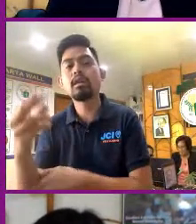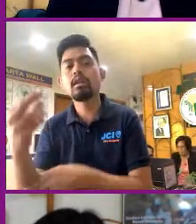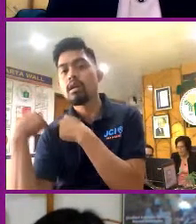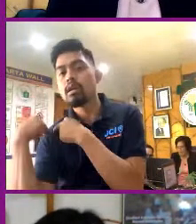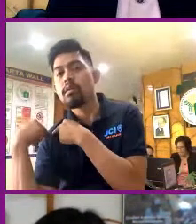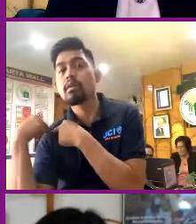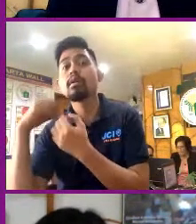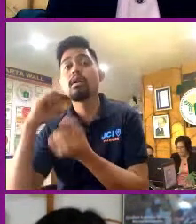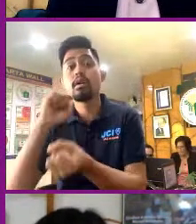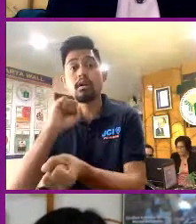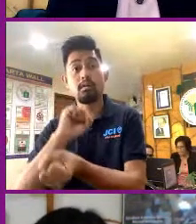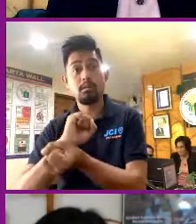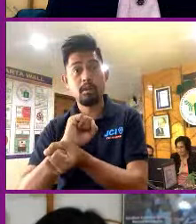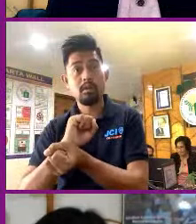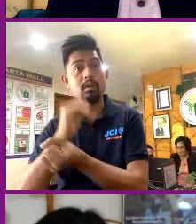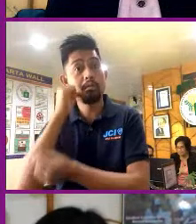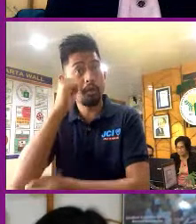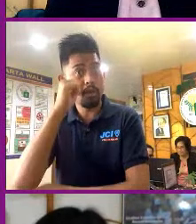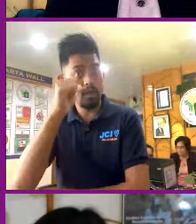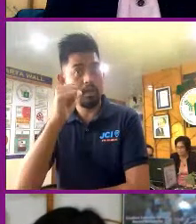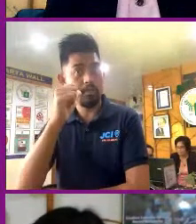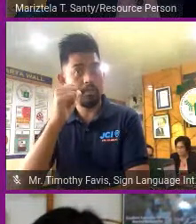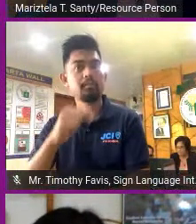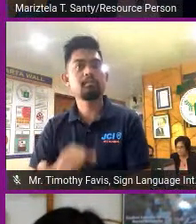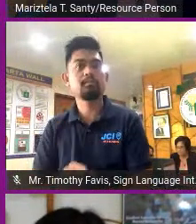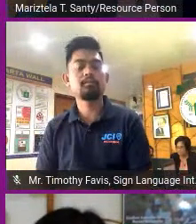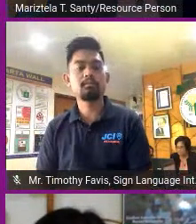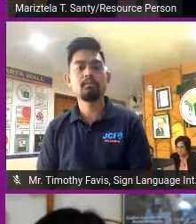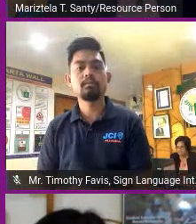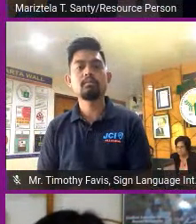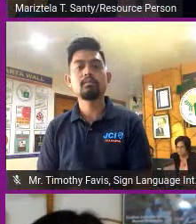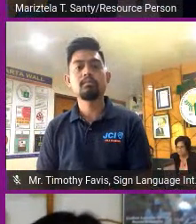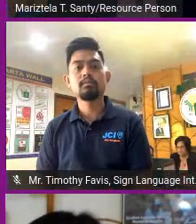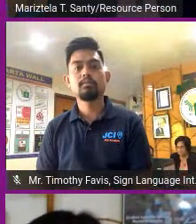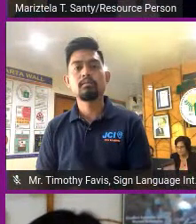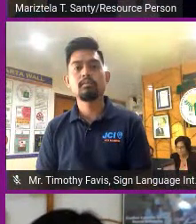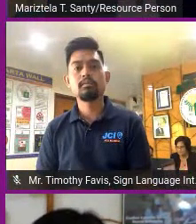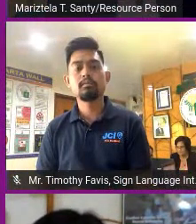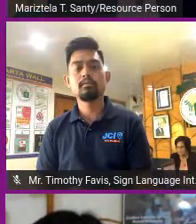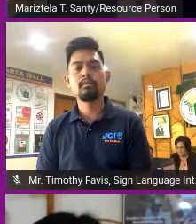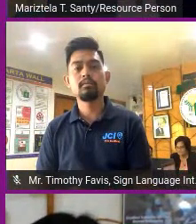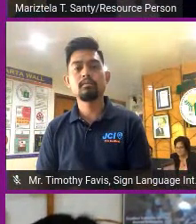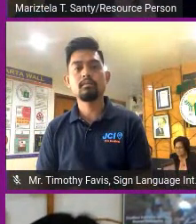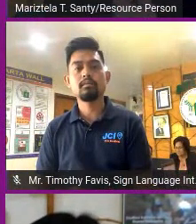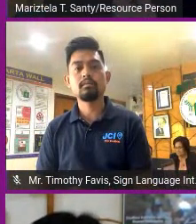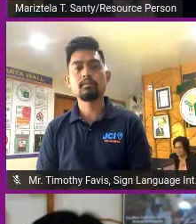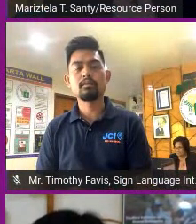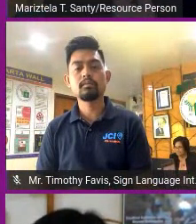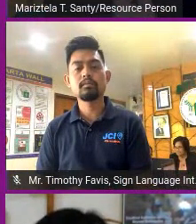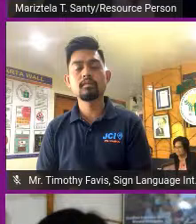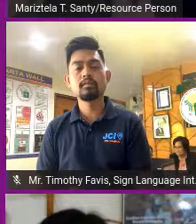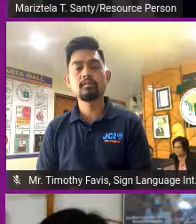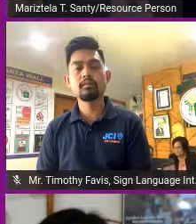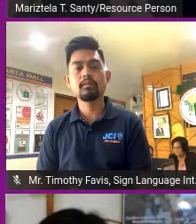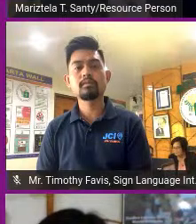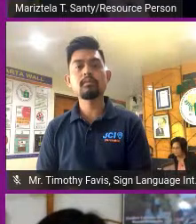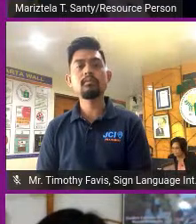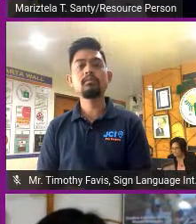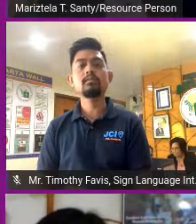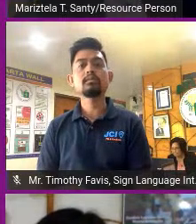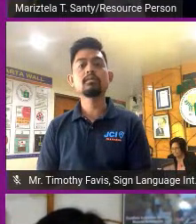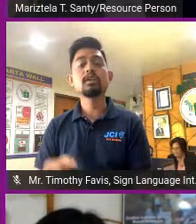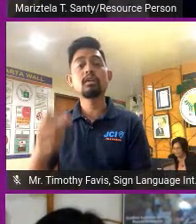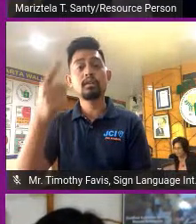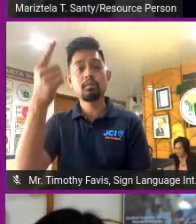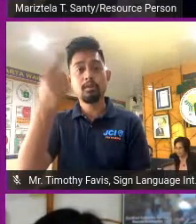if magtulungan ang mag-asawa sa mga gawain. Kay Mr. Ma'am Alcacid ba to? Sa